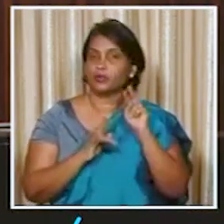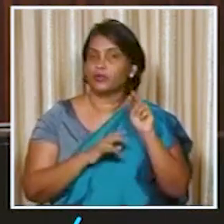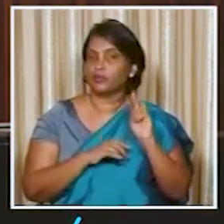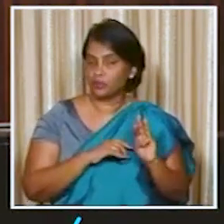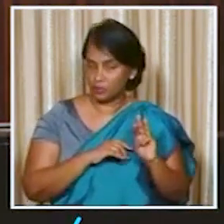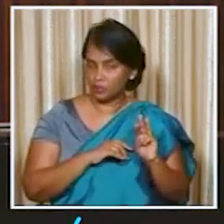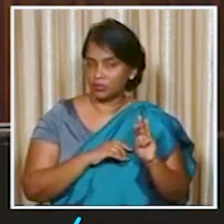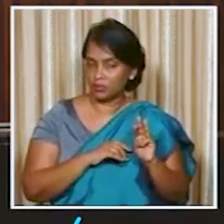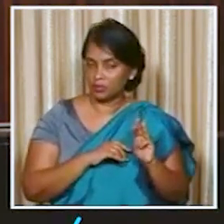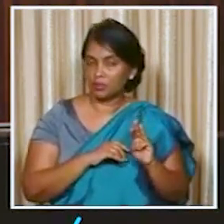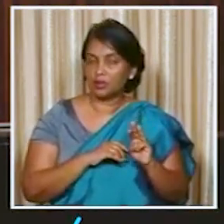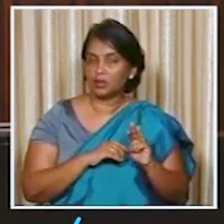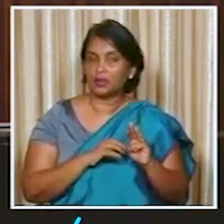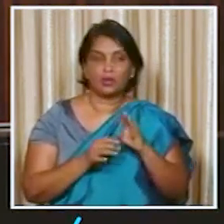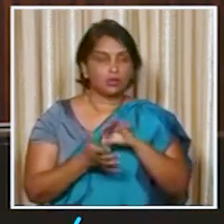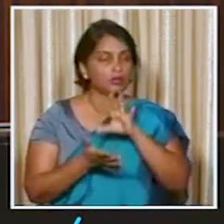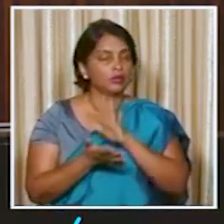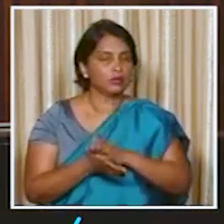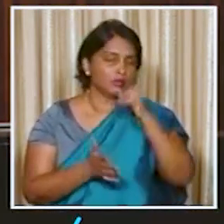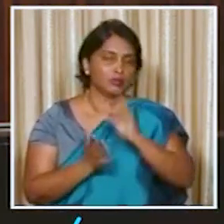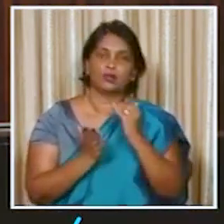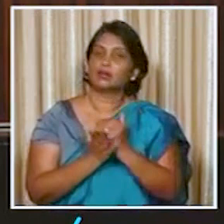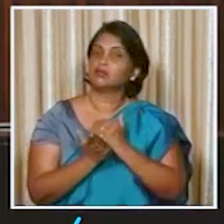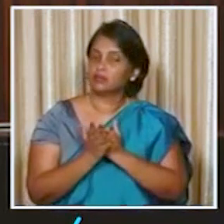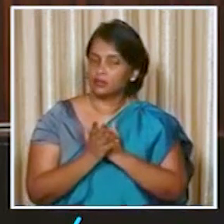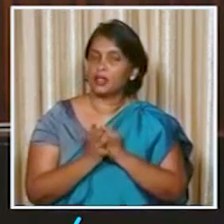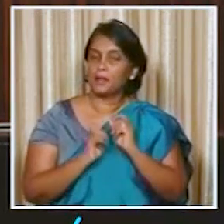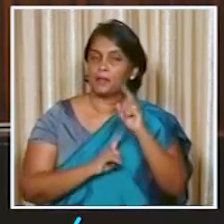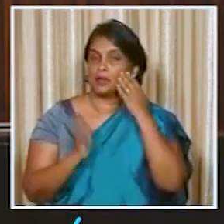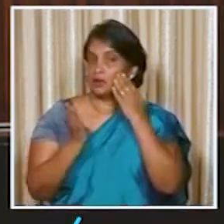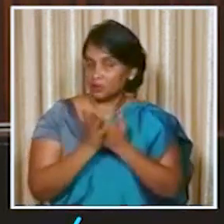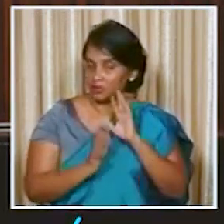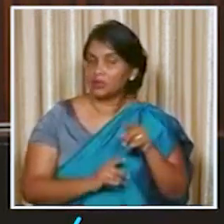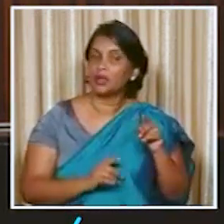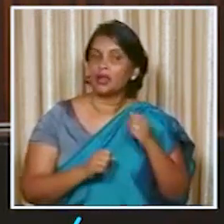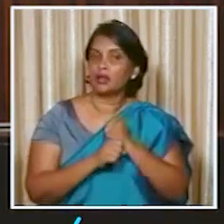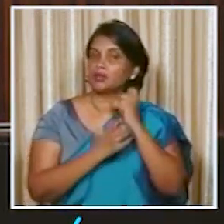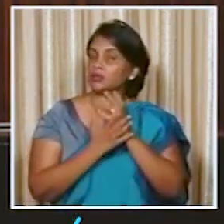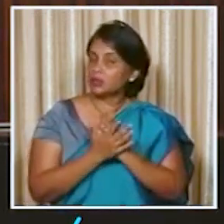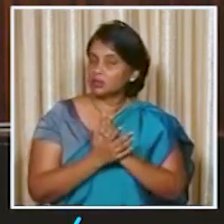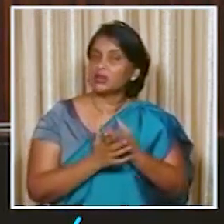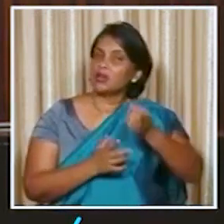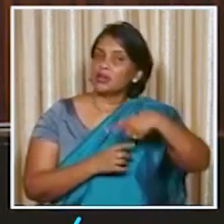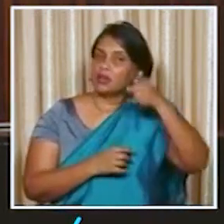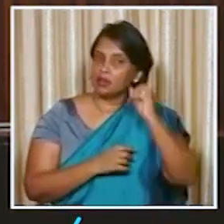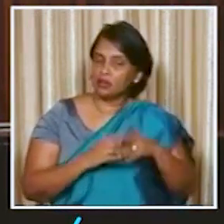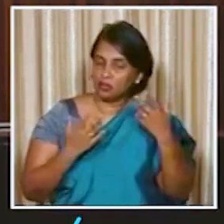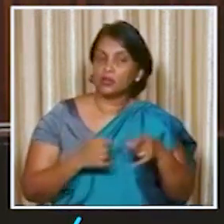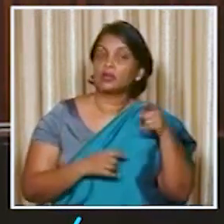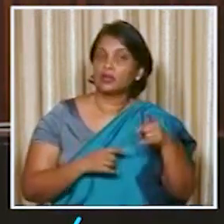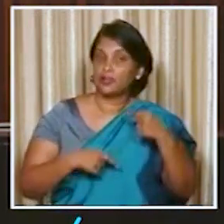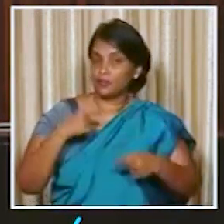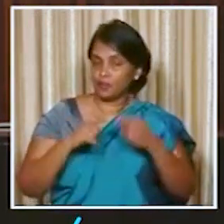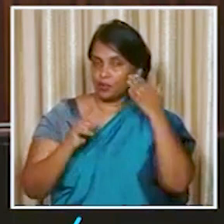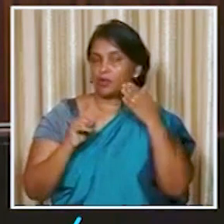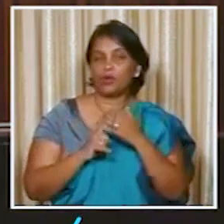දින දින ස්ථාවර නියෝග අත්හිටීමේ යෝජනාවක් පාර්ලිමේන්තු ඉදිරිපත් කොට ආණ්ඩු පක්ෂයේ විසින් සම්මත කර ගන්නා ලදී. එම විවාදයට